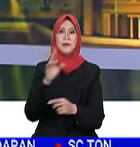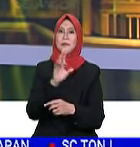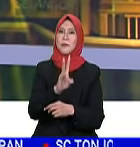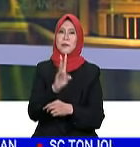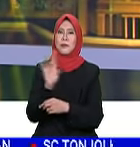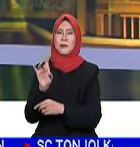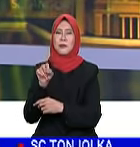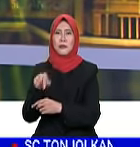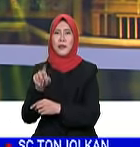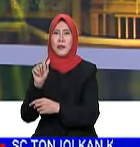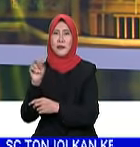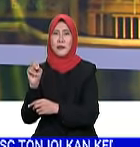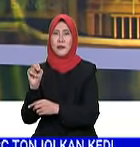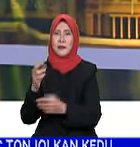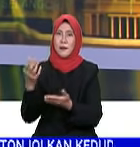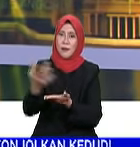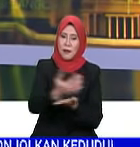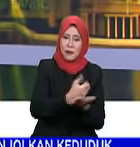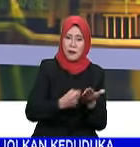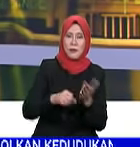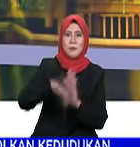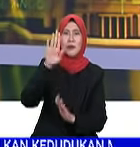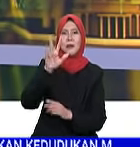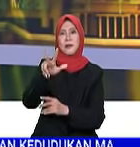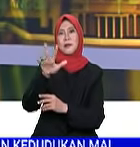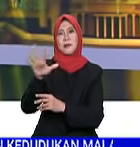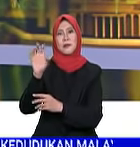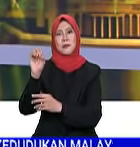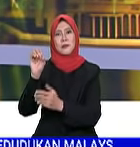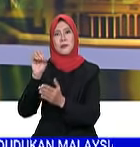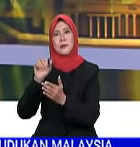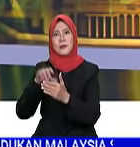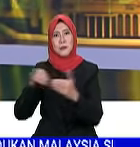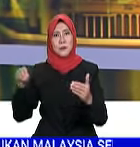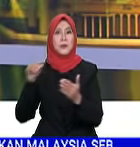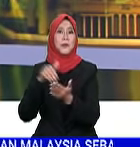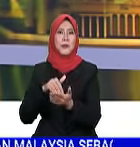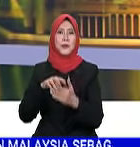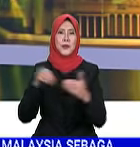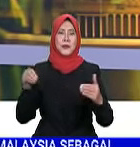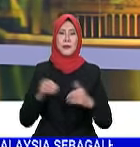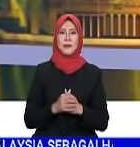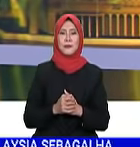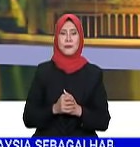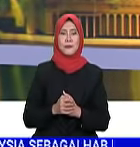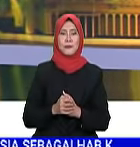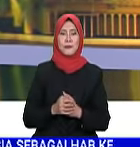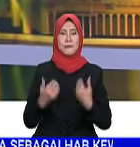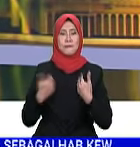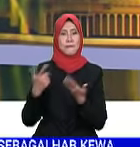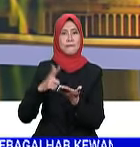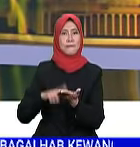278.79 tan metrik dengan nilai hasil lebih RM354,000. Rotan Fakrul Razi Ismail ada